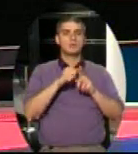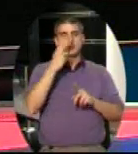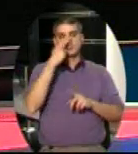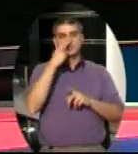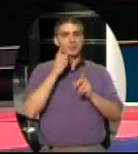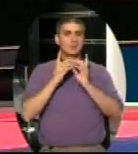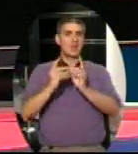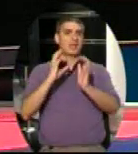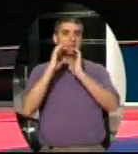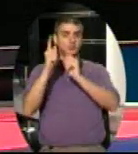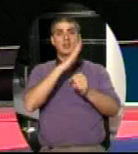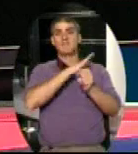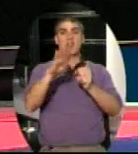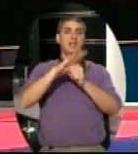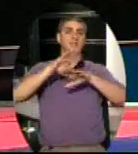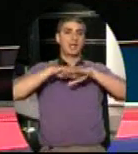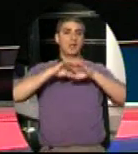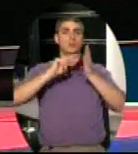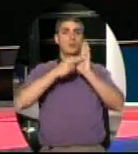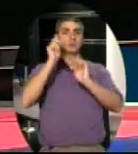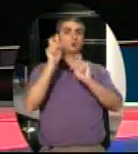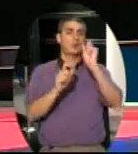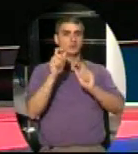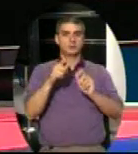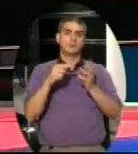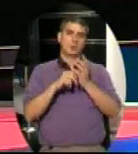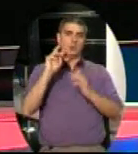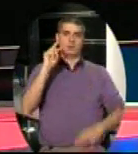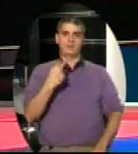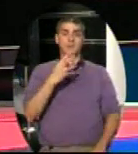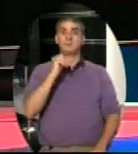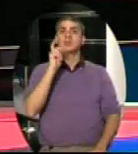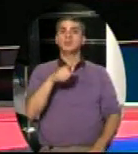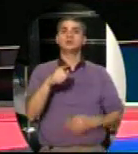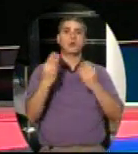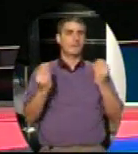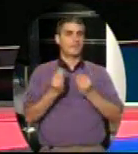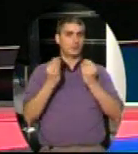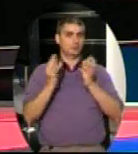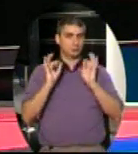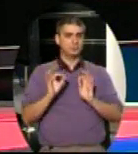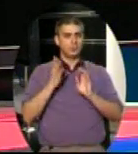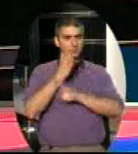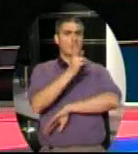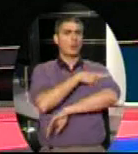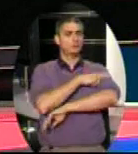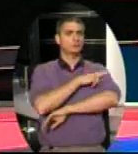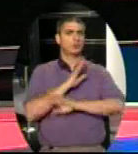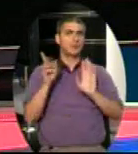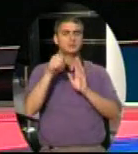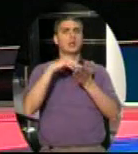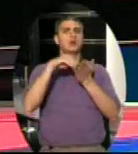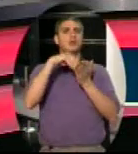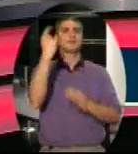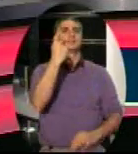דרך תקשורת ולחסל קריירות פוליטיות של אנשים, כי עוד פעם, אם יש פה דברים בגו, לכו למשטרה. זו